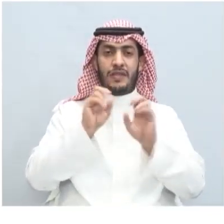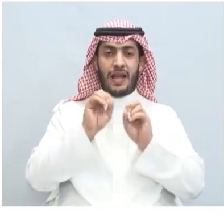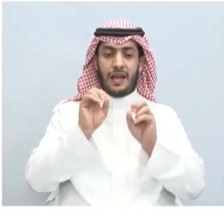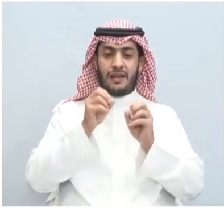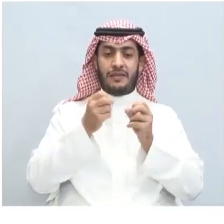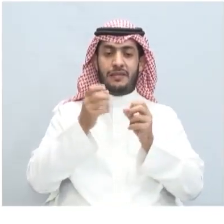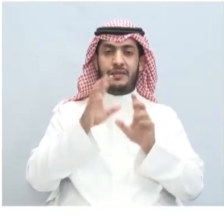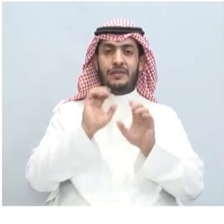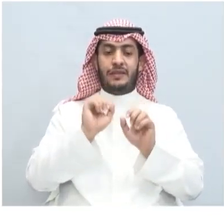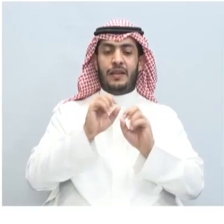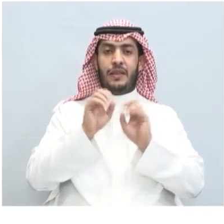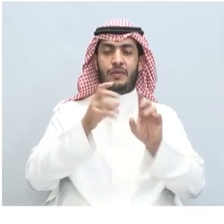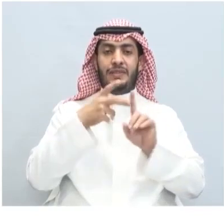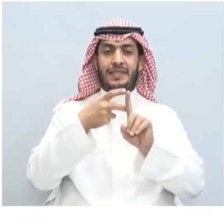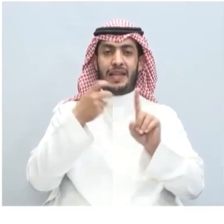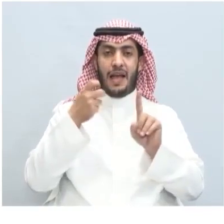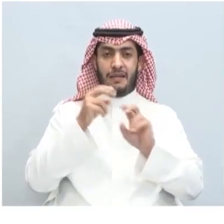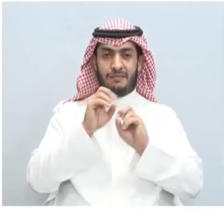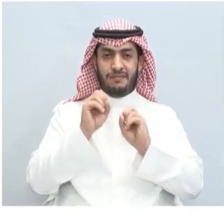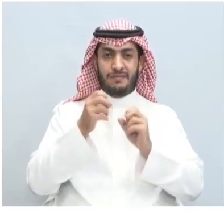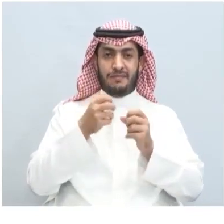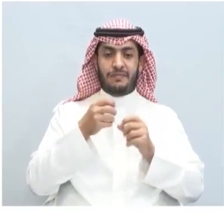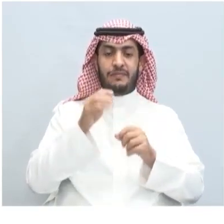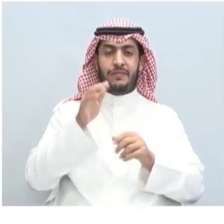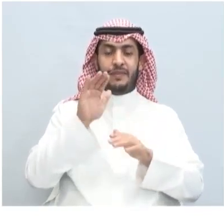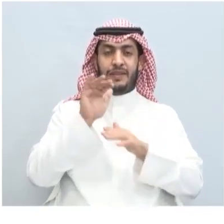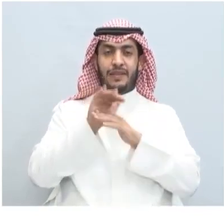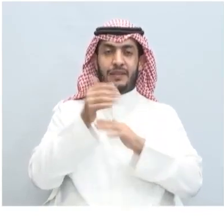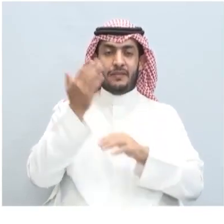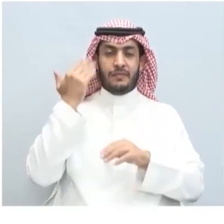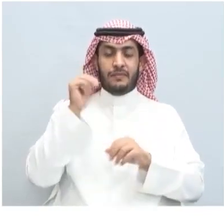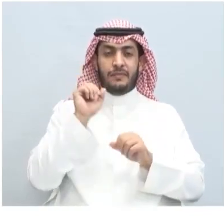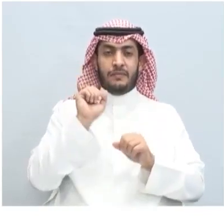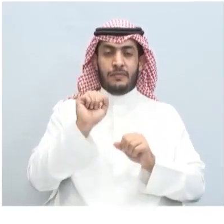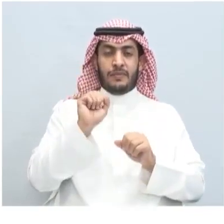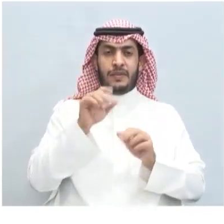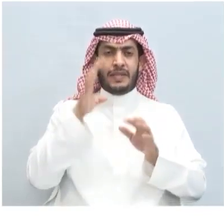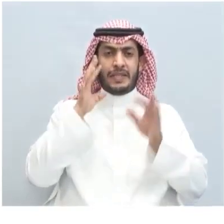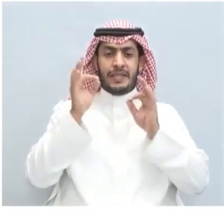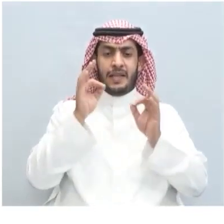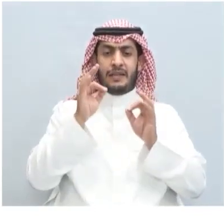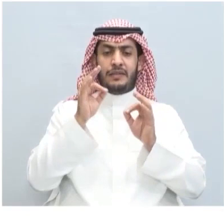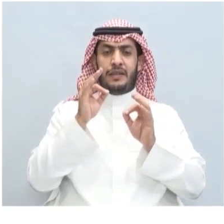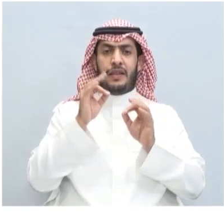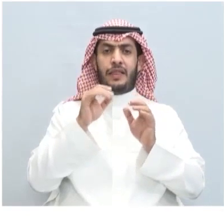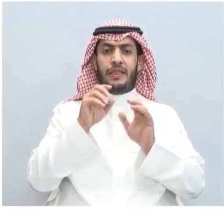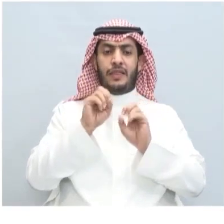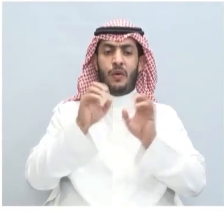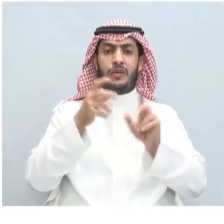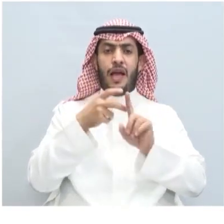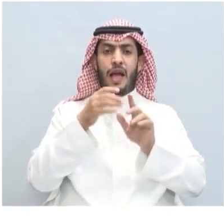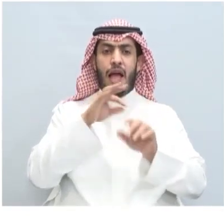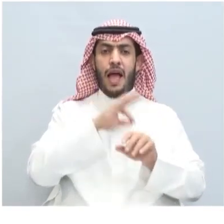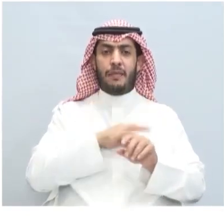سنتناول التوزيعات السهميه كنا قد تحدثنا عن هنالك سياسه توزيعات في الارباح ذكرنا قد